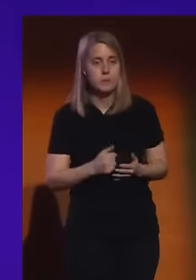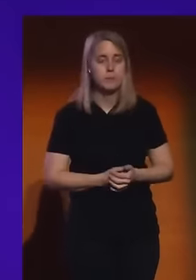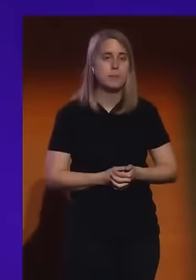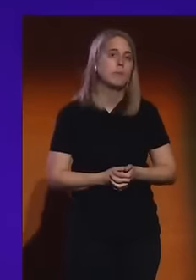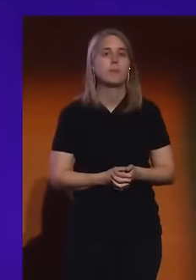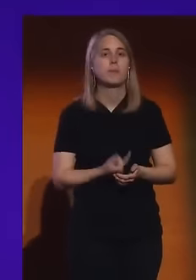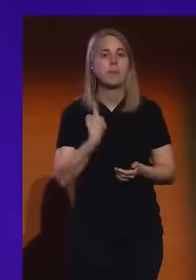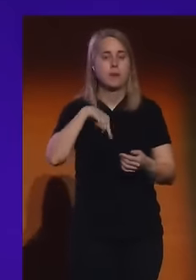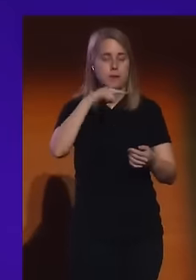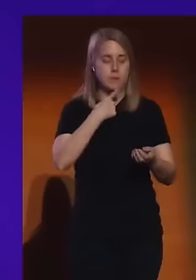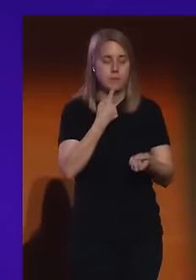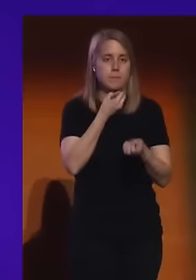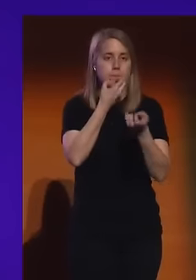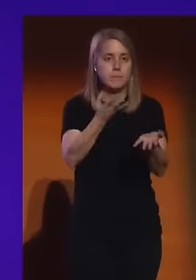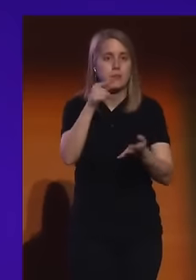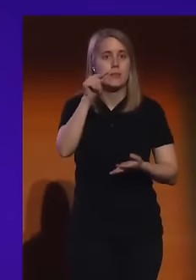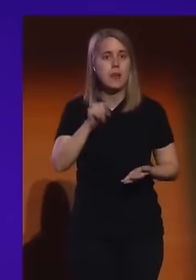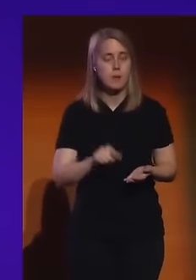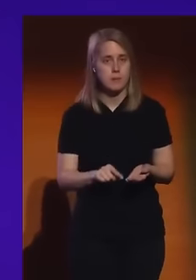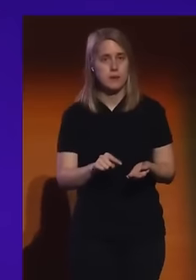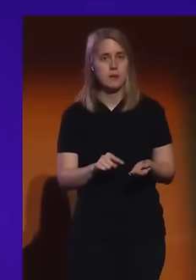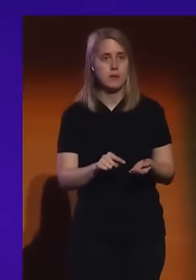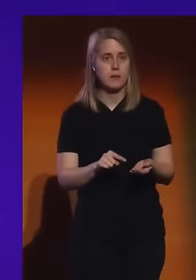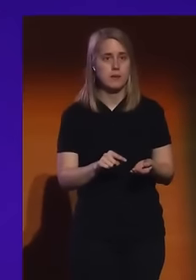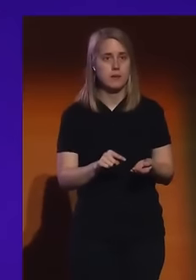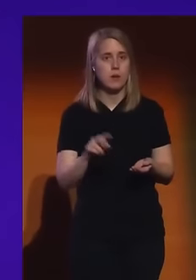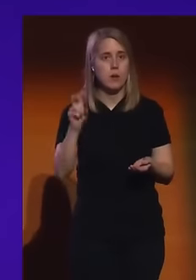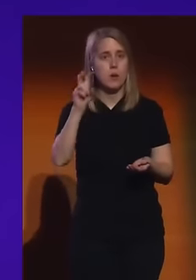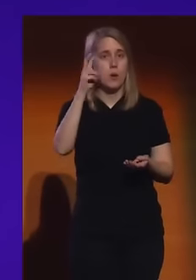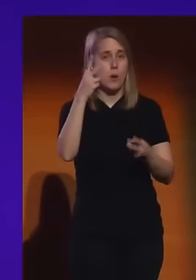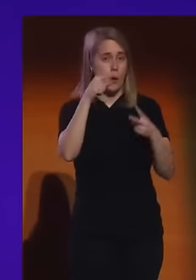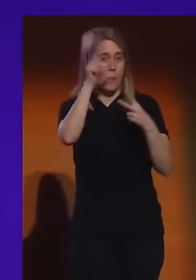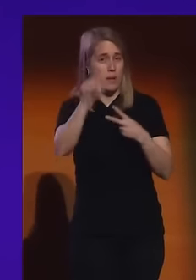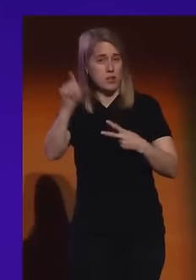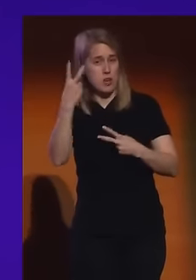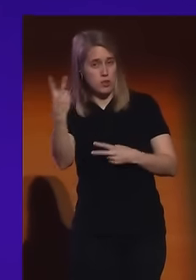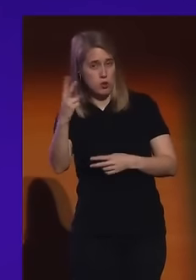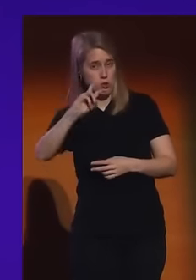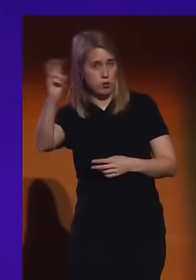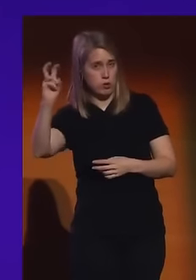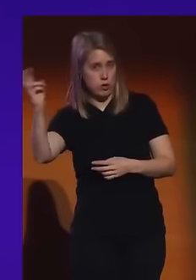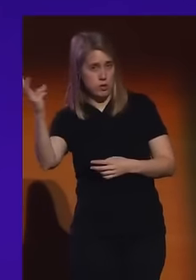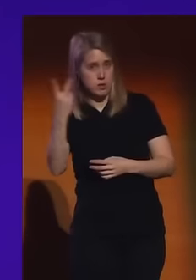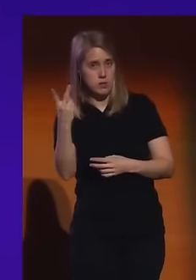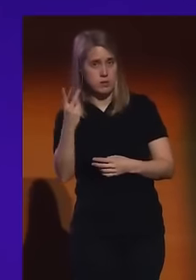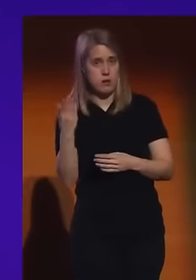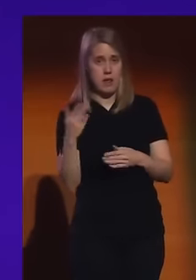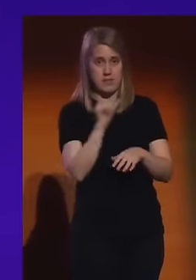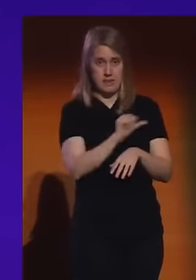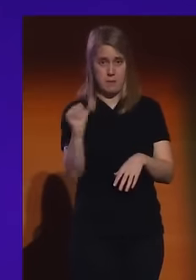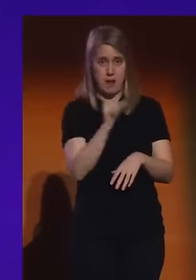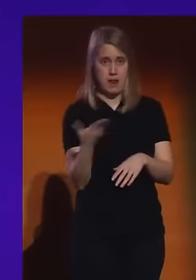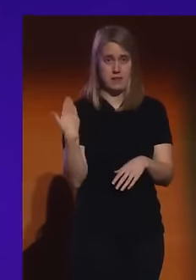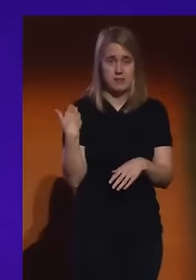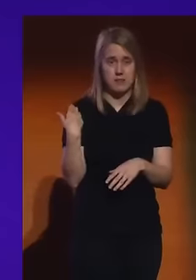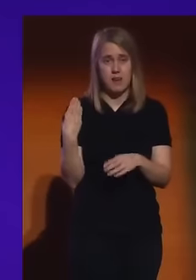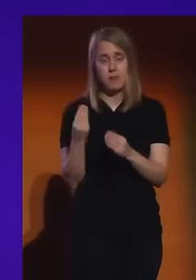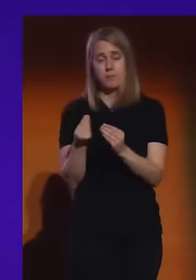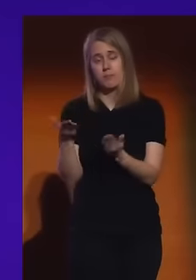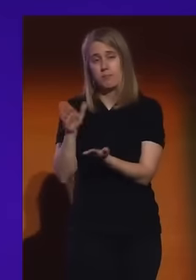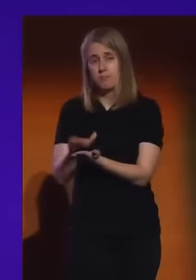gogora ekarri nahi ditut ere bai beste bi pertsona azken astean ut